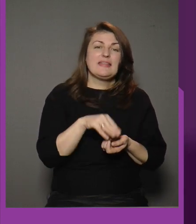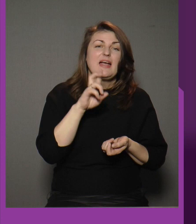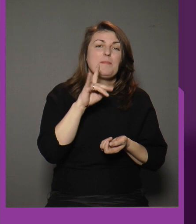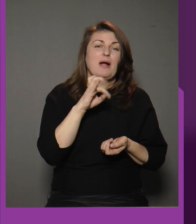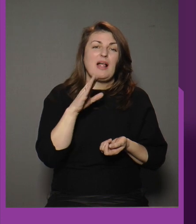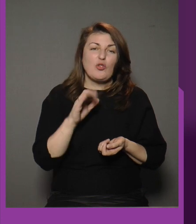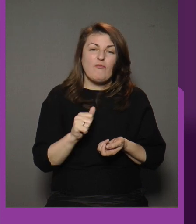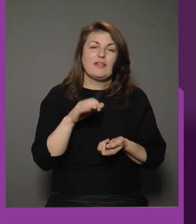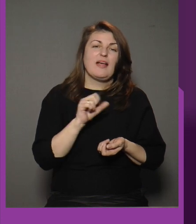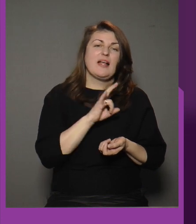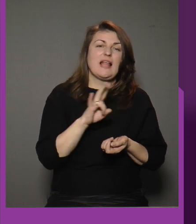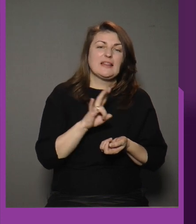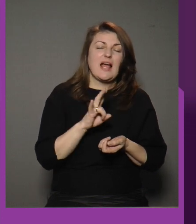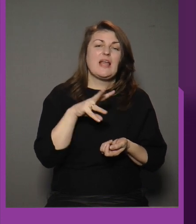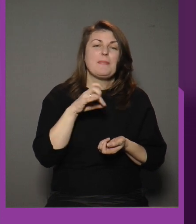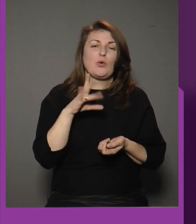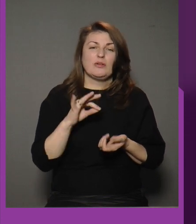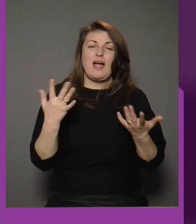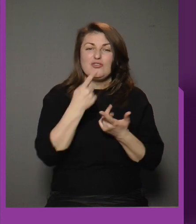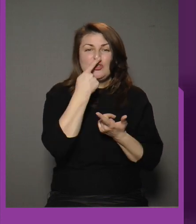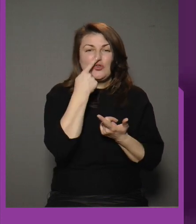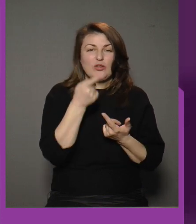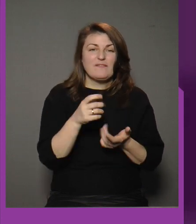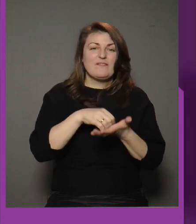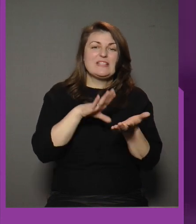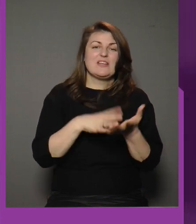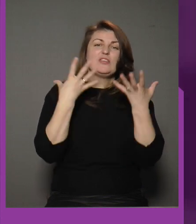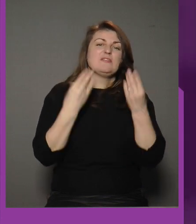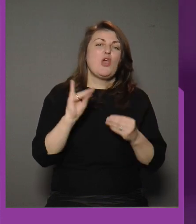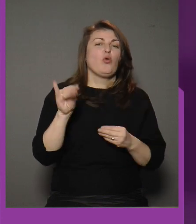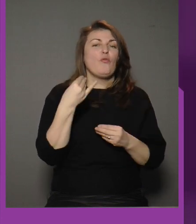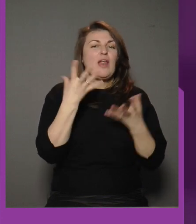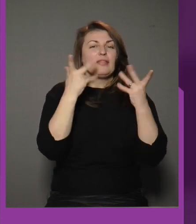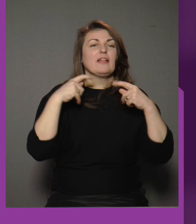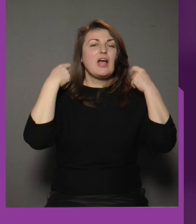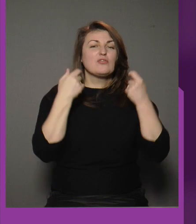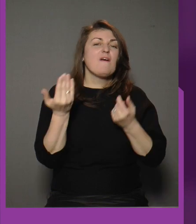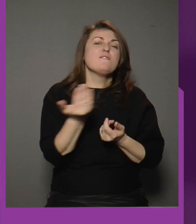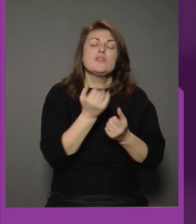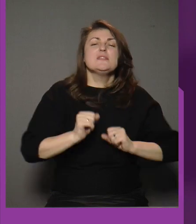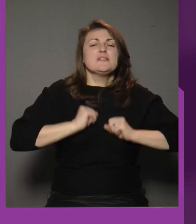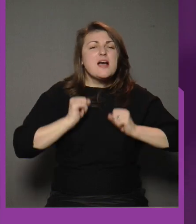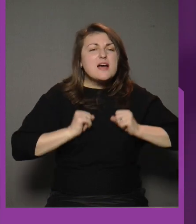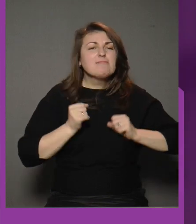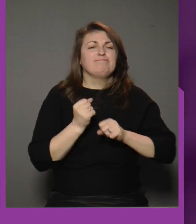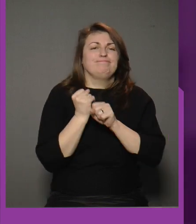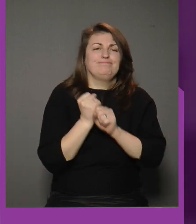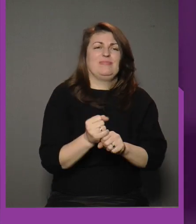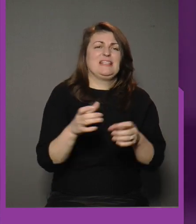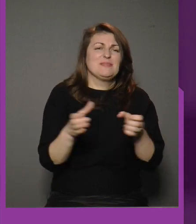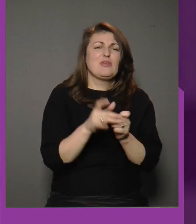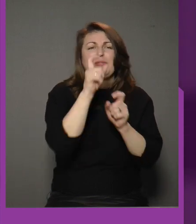та Наталя Мироненко, яка нещодавно відзначала свій ювілей, день народження, вони старалися тягнути збірну,